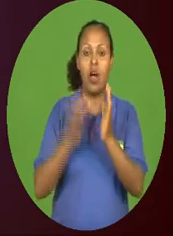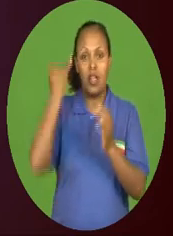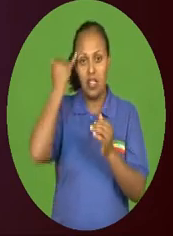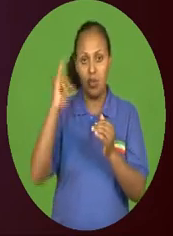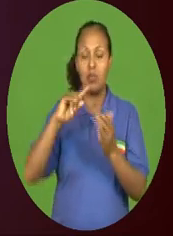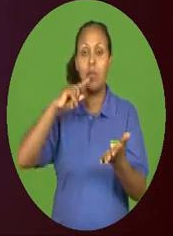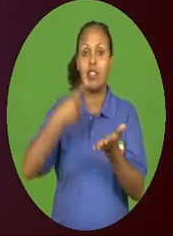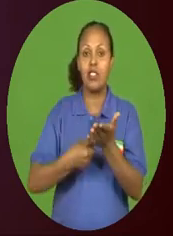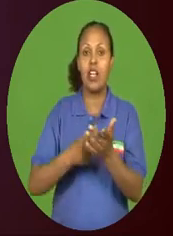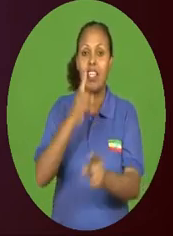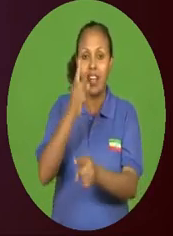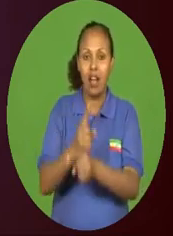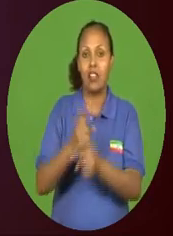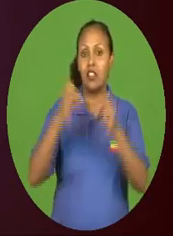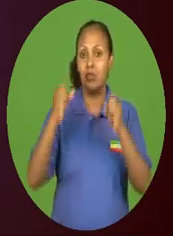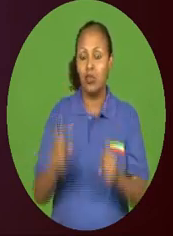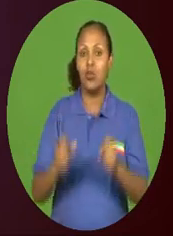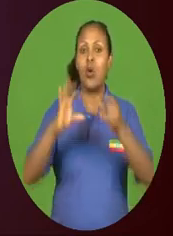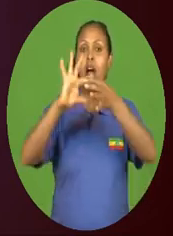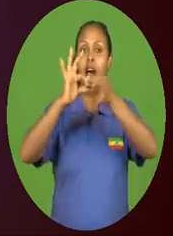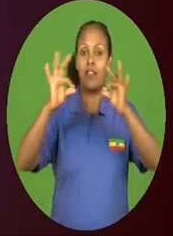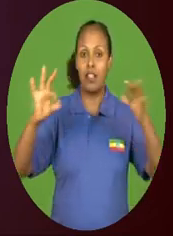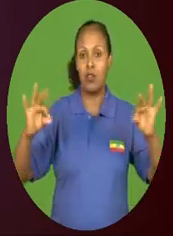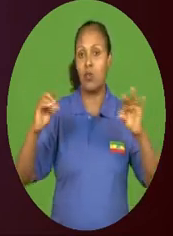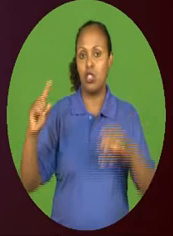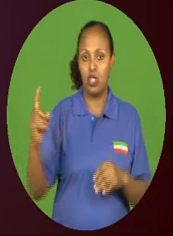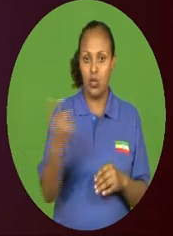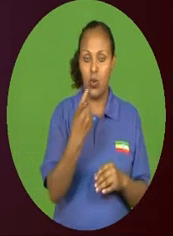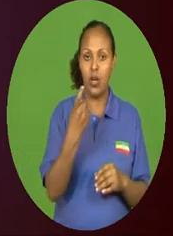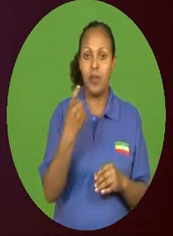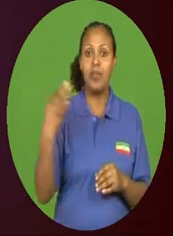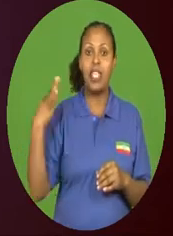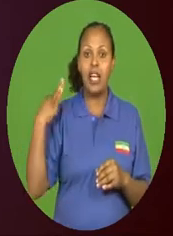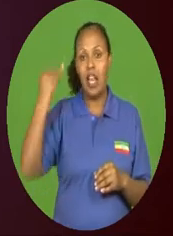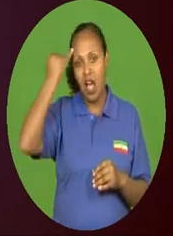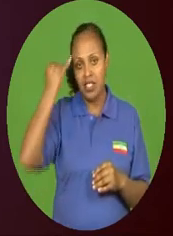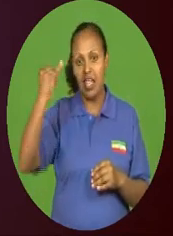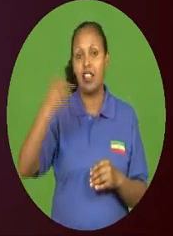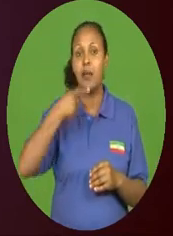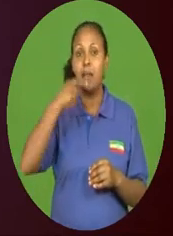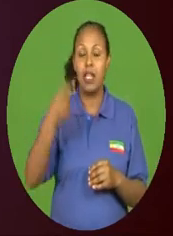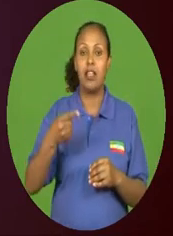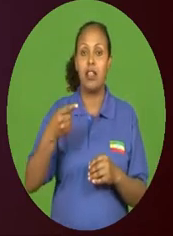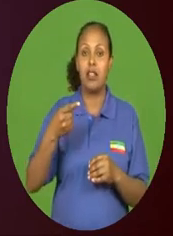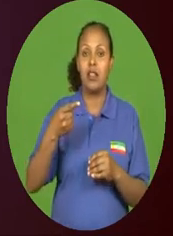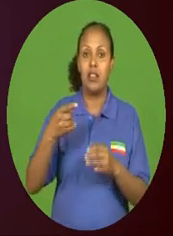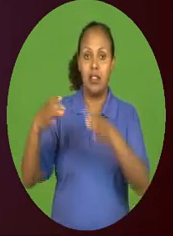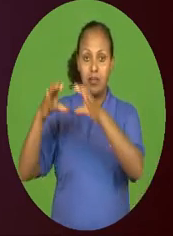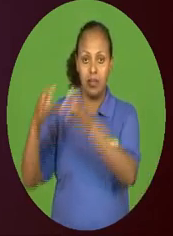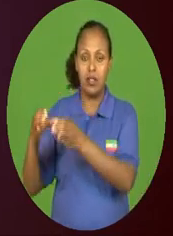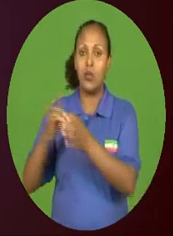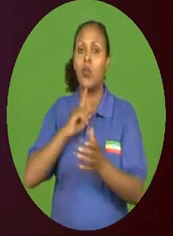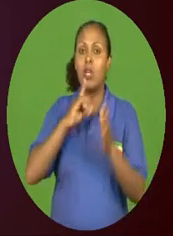ሐሳቦች በማስረጃ ሊረጋገጡ የሚችሉ አረፍተ ነገሮችን ሲሆን የግል አስተያየት ብለን የምንወግናቸው